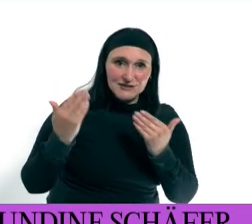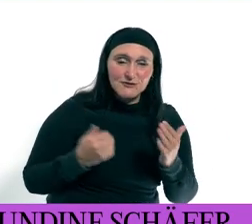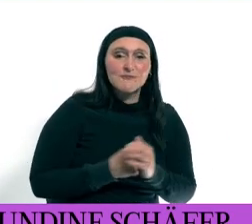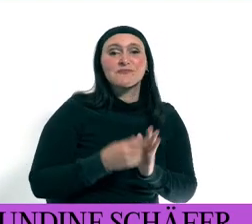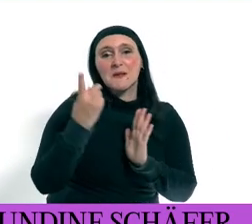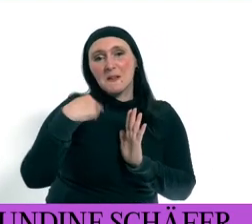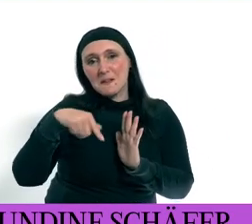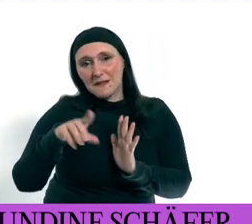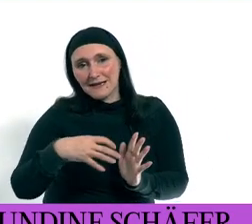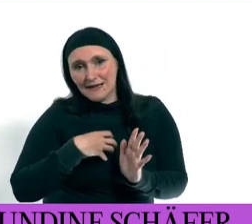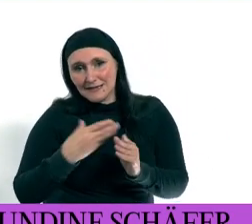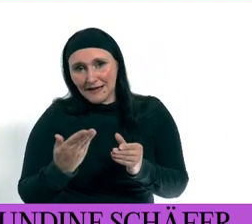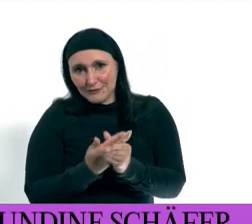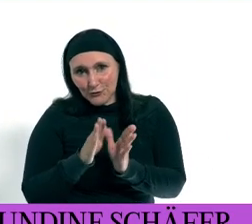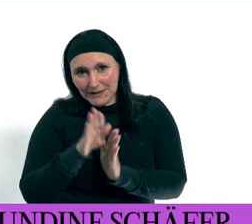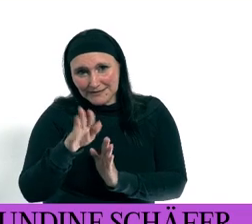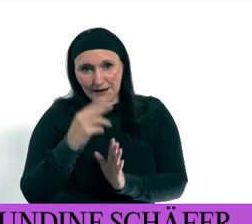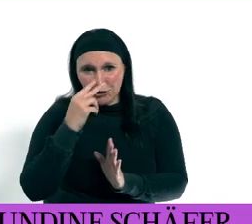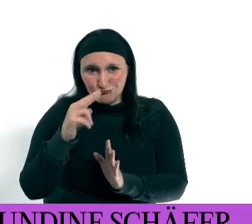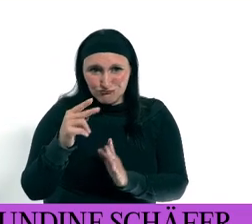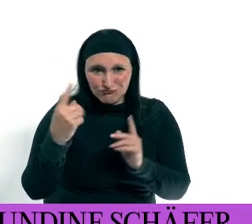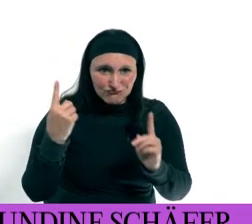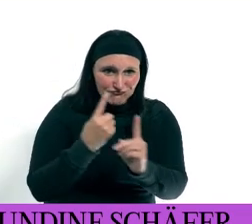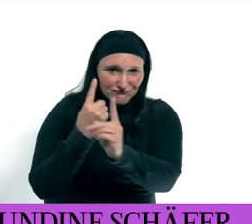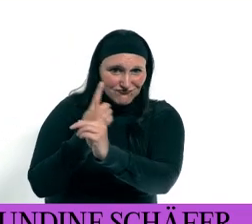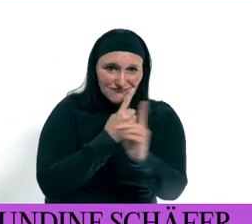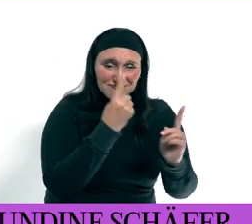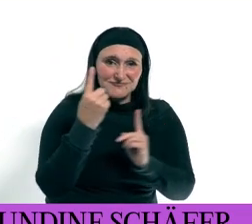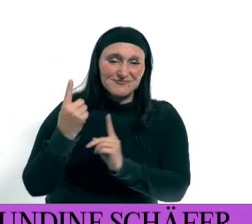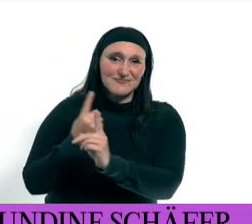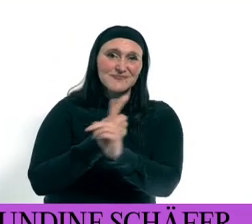very soon. I'm looking forward to you. Yes.